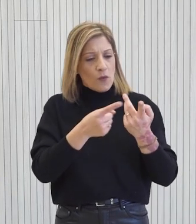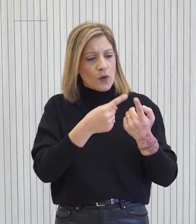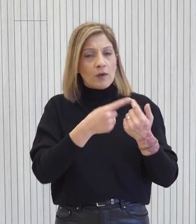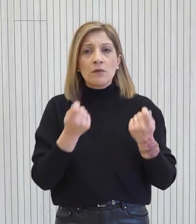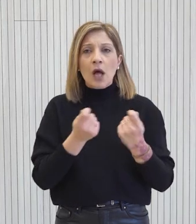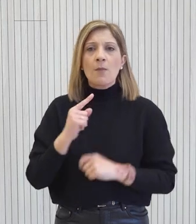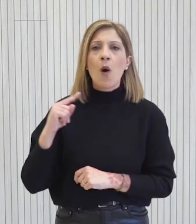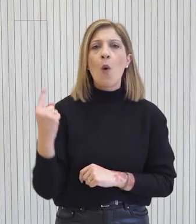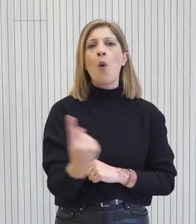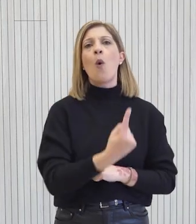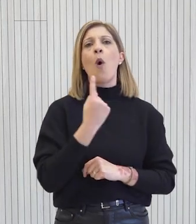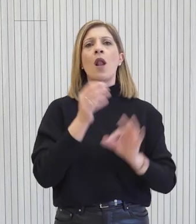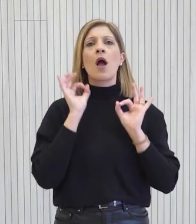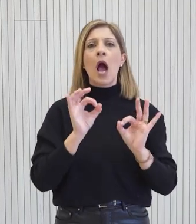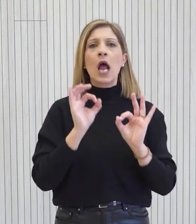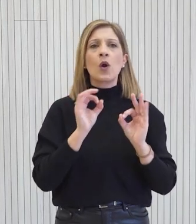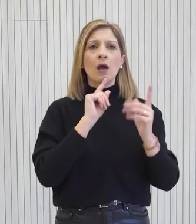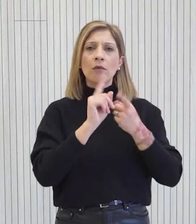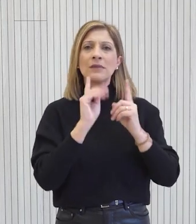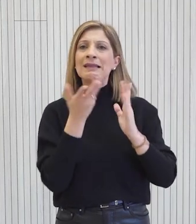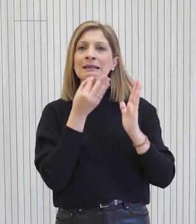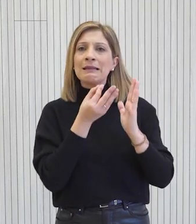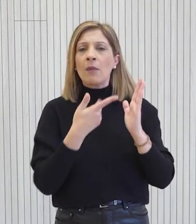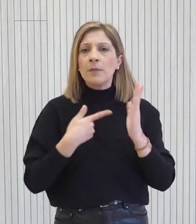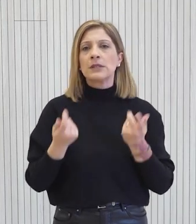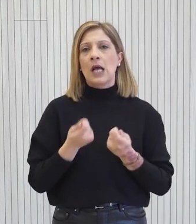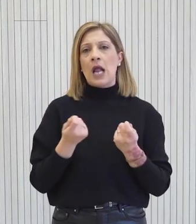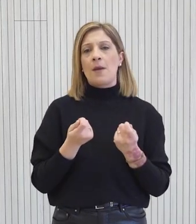όπως ακριβώς προνοούσε η συναντήληψη με την ειρηνευτική δύναμη.